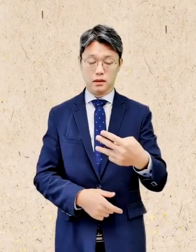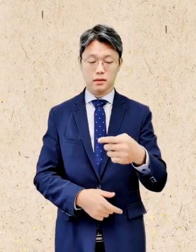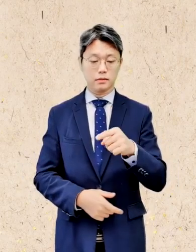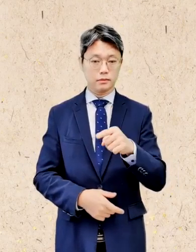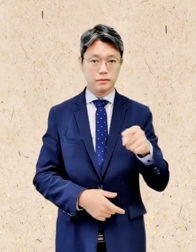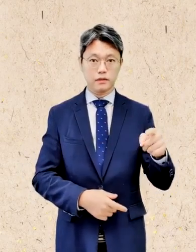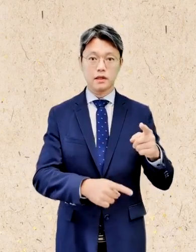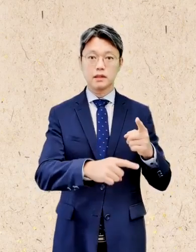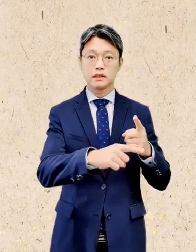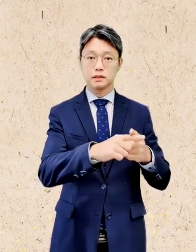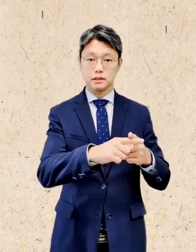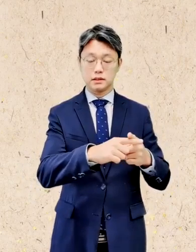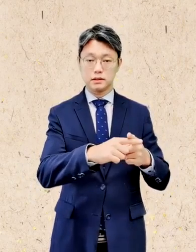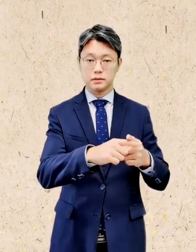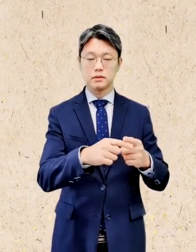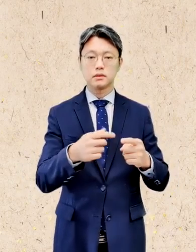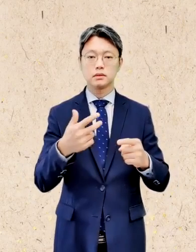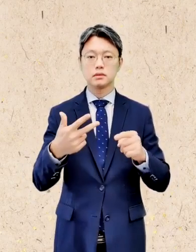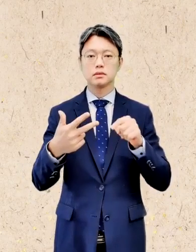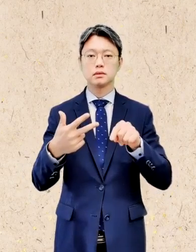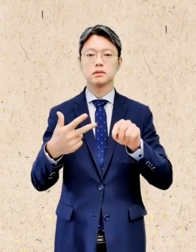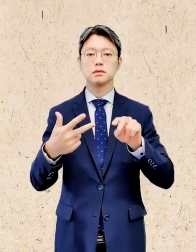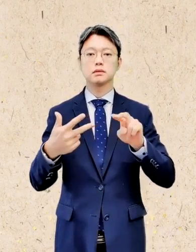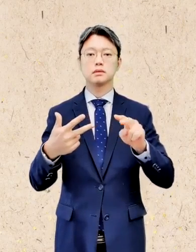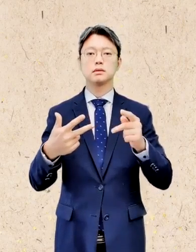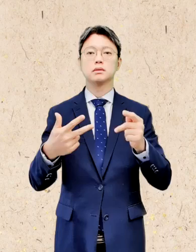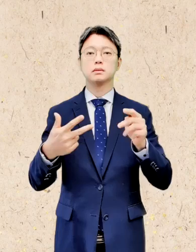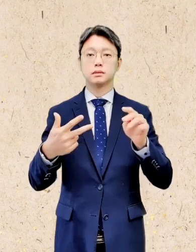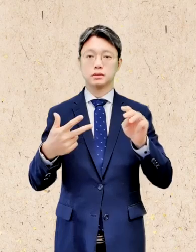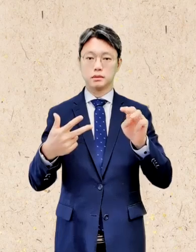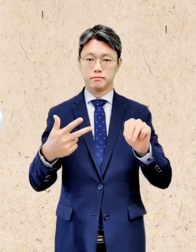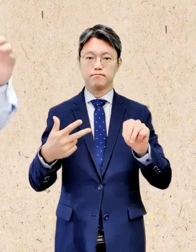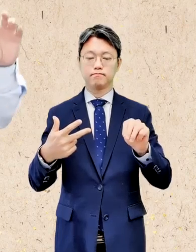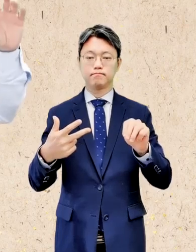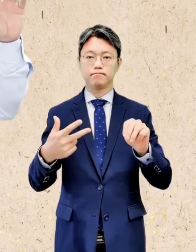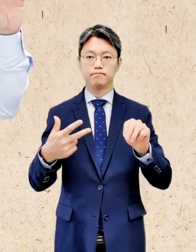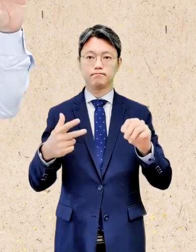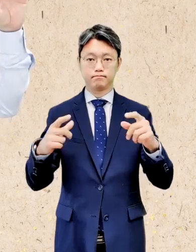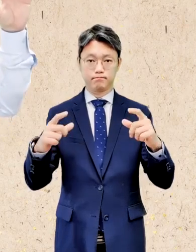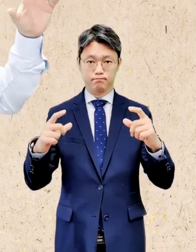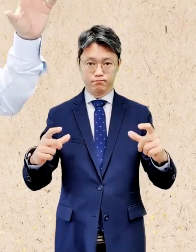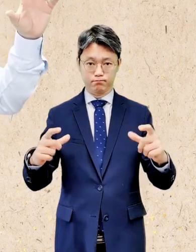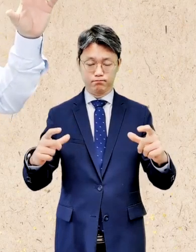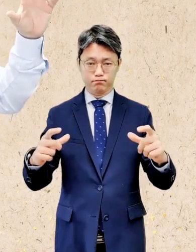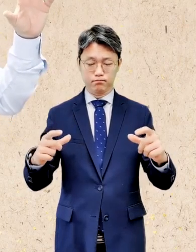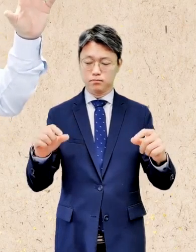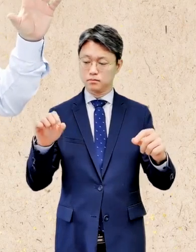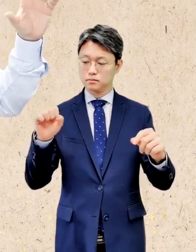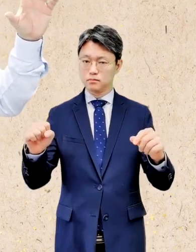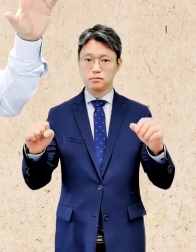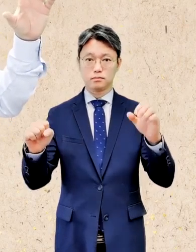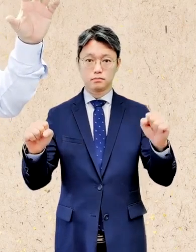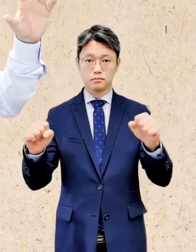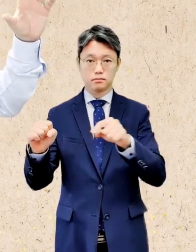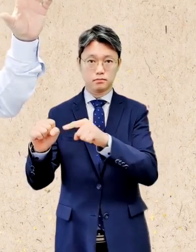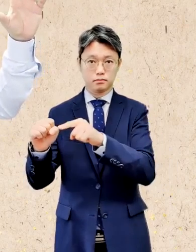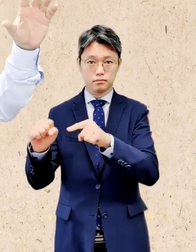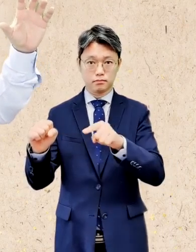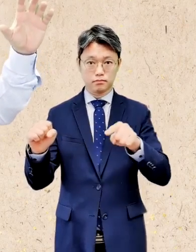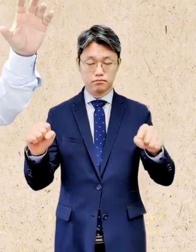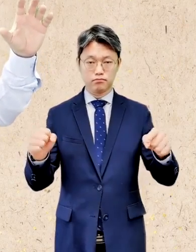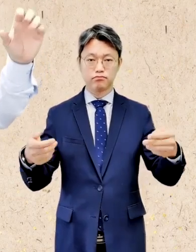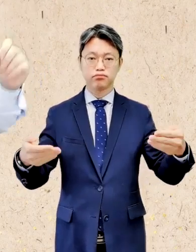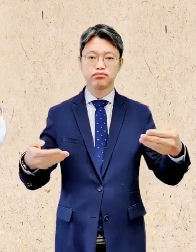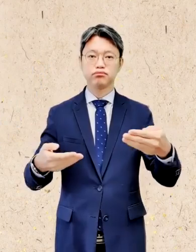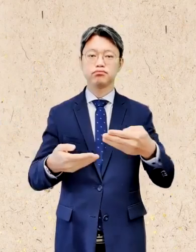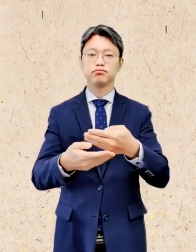잇는 7.2km에 이르는 지역에 위치해 있었기에 지중해 동서를 연결하는 중개항으로 각광을